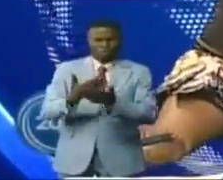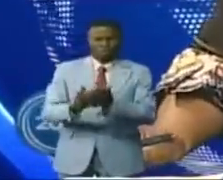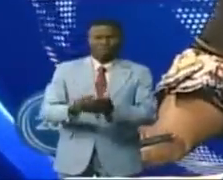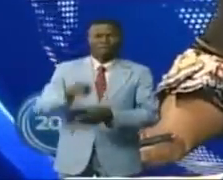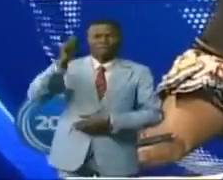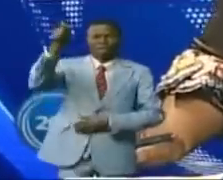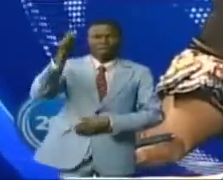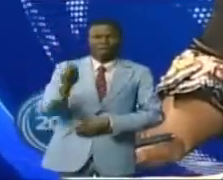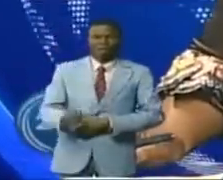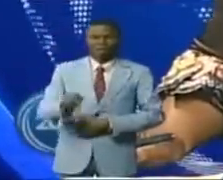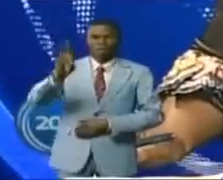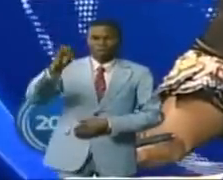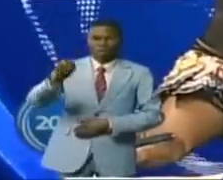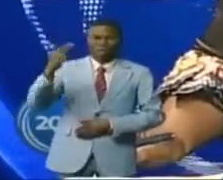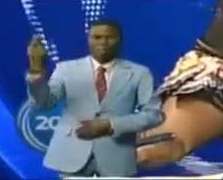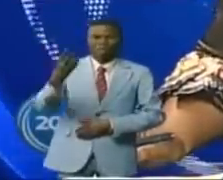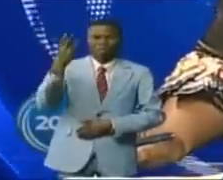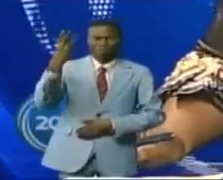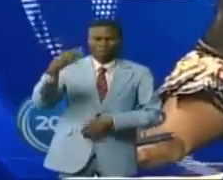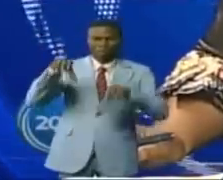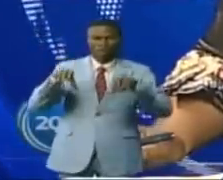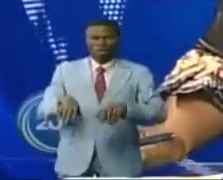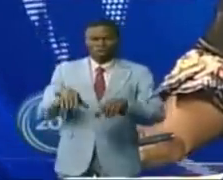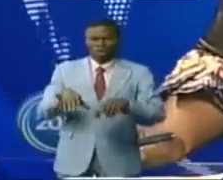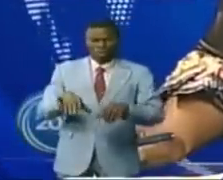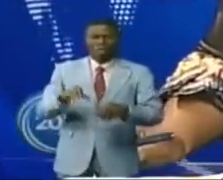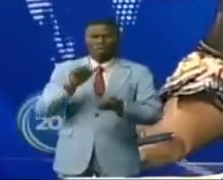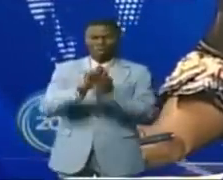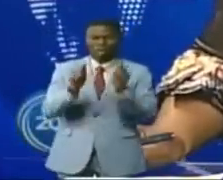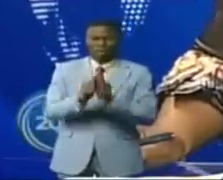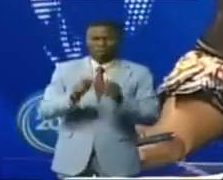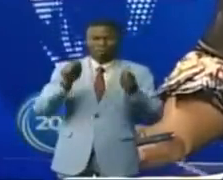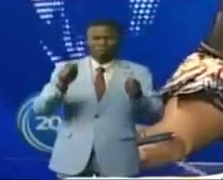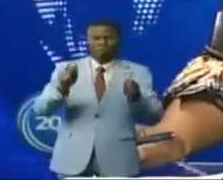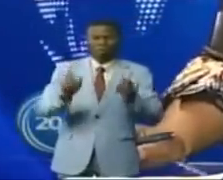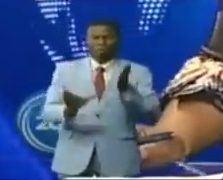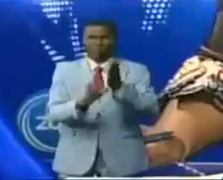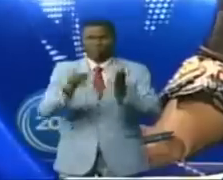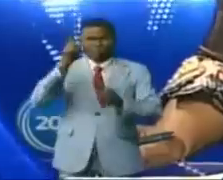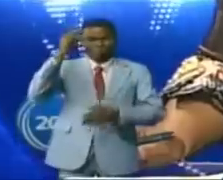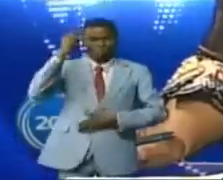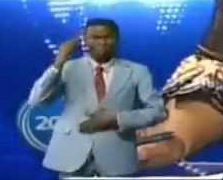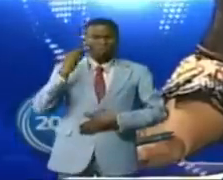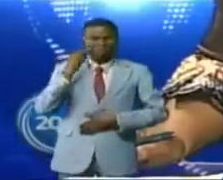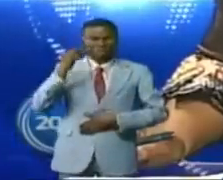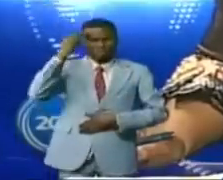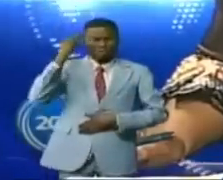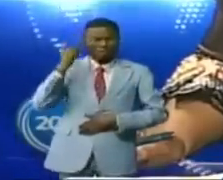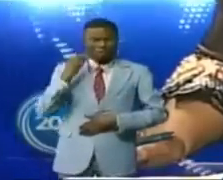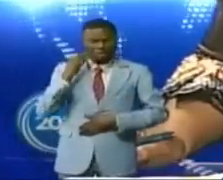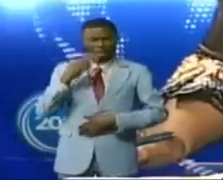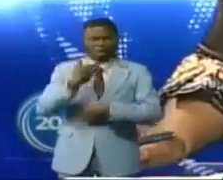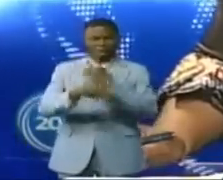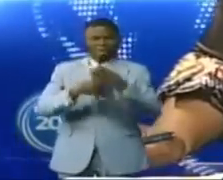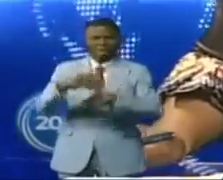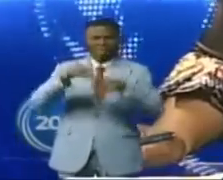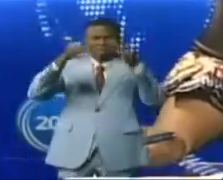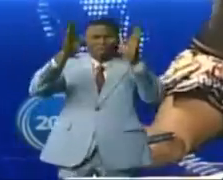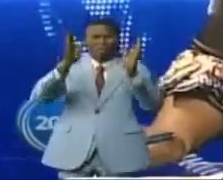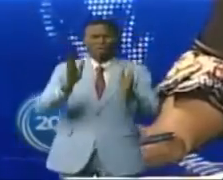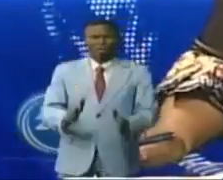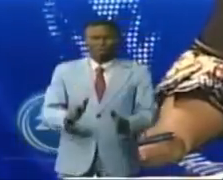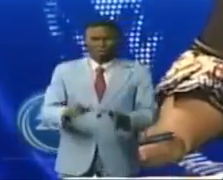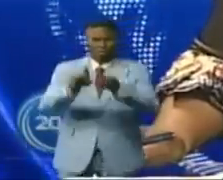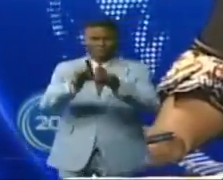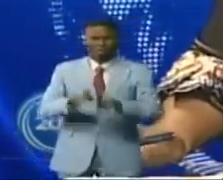sol congolais. Tous ces sujets ont fait l'objet d'un point de presse. Le vice-premier ministre des Affaires étrangères